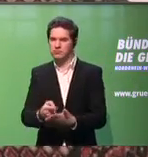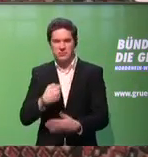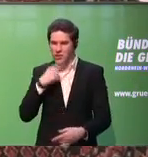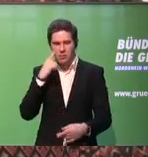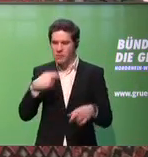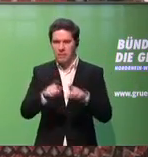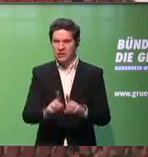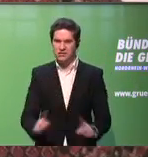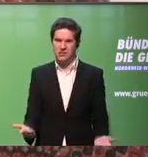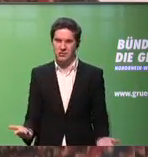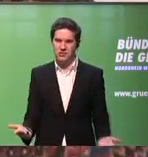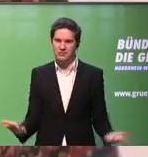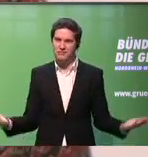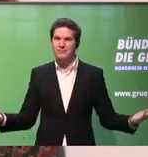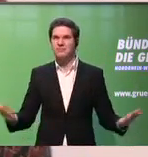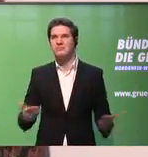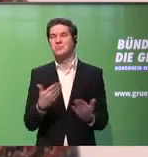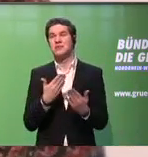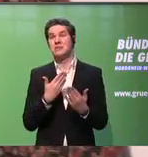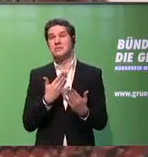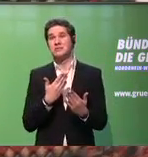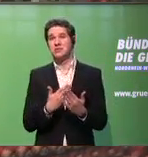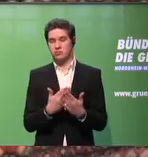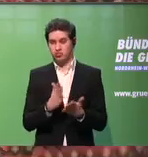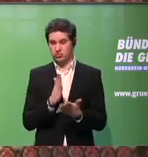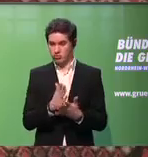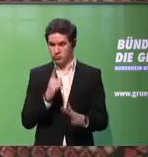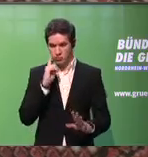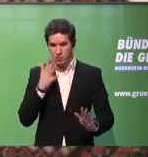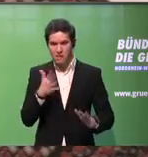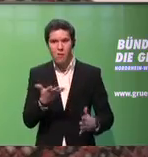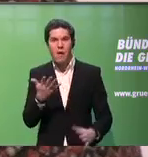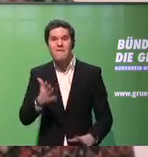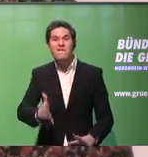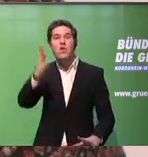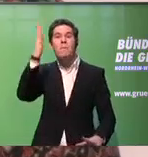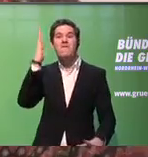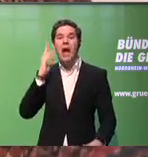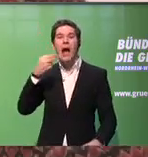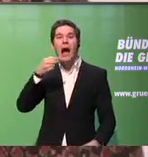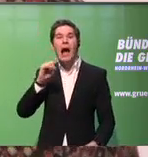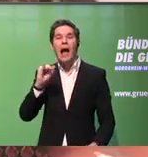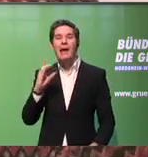bin deshalb, und da hat mich schon vor 5 Jahren